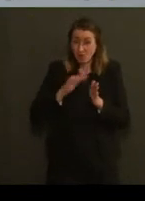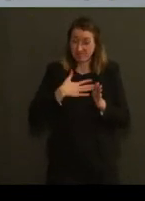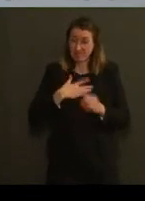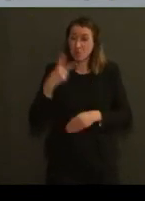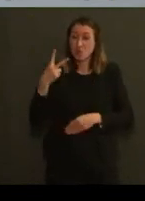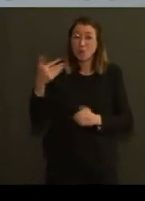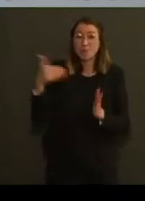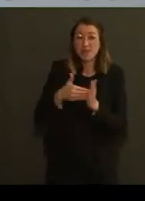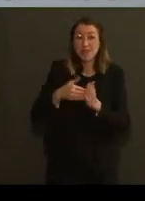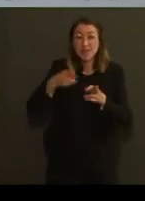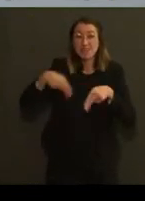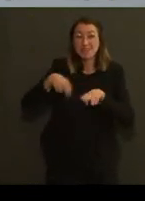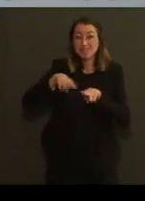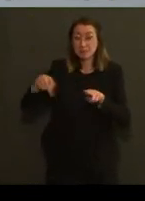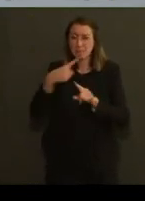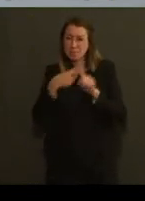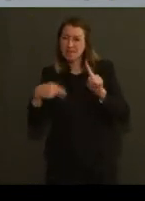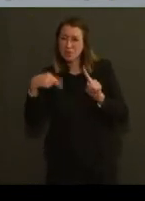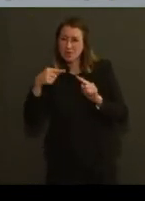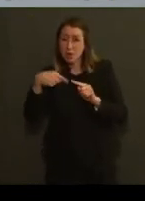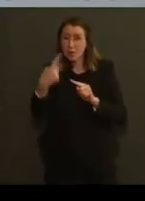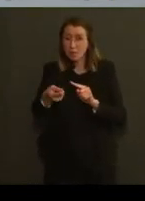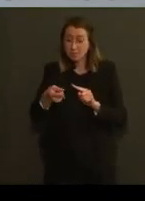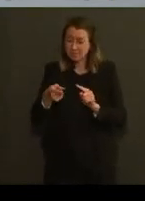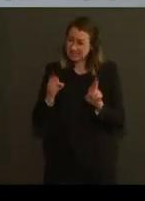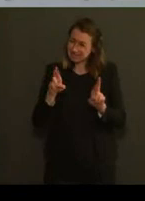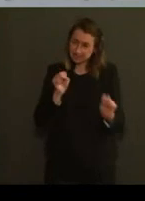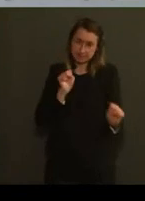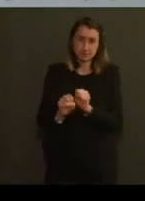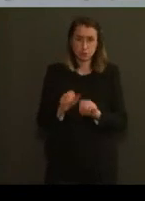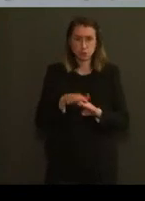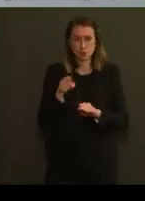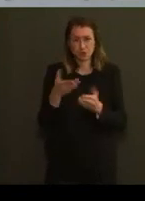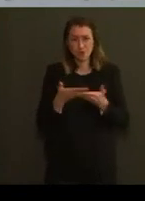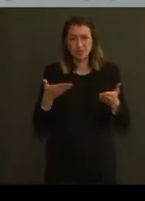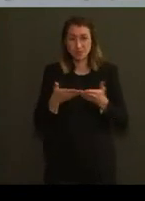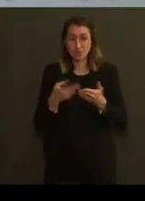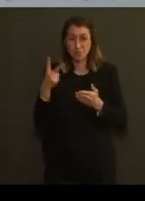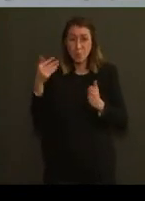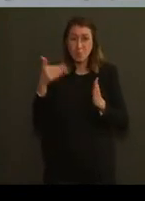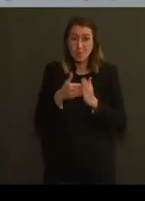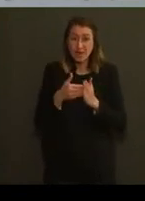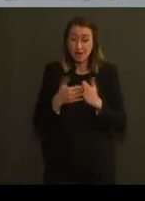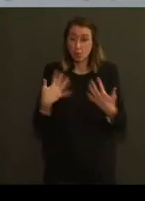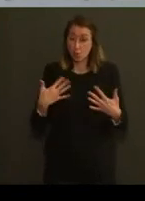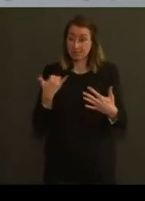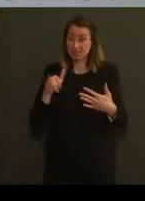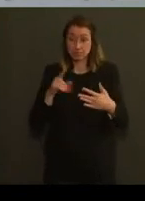parce que si on l'atteignait, on serait là au niveau maximal du lit de soins intensifs qui sont prévus pour les patients